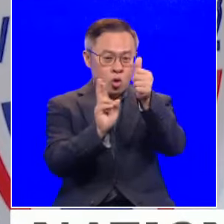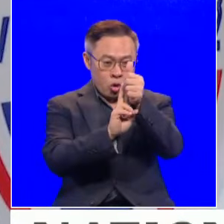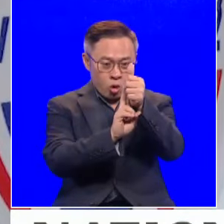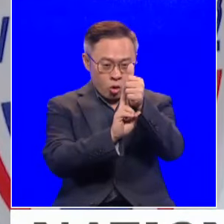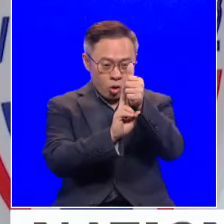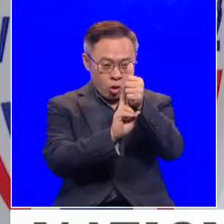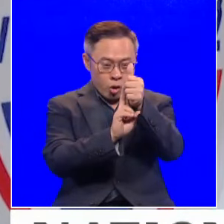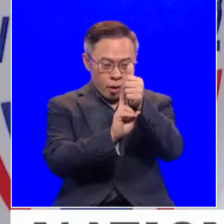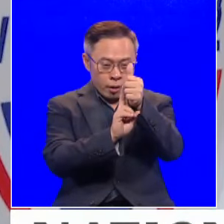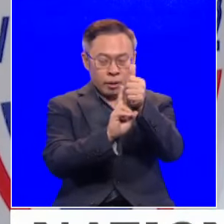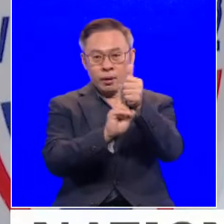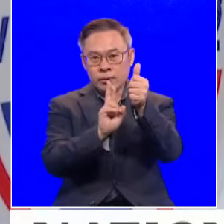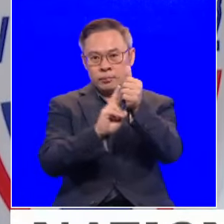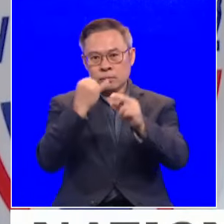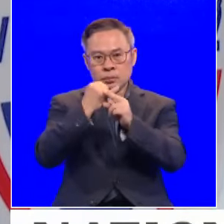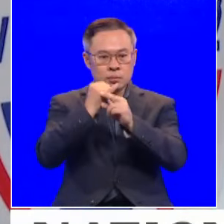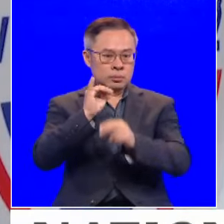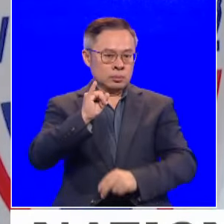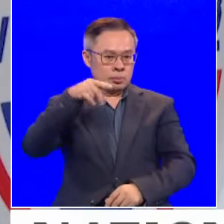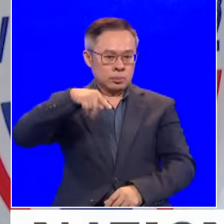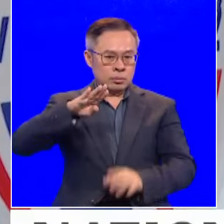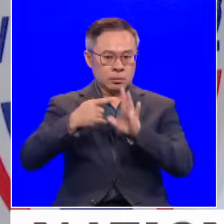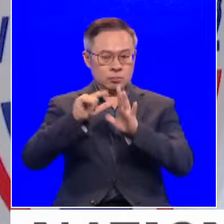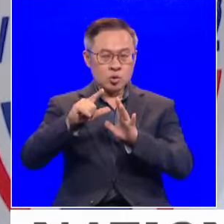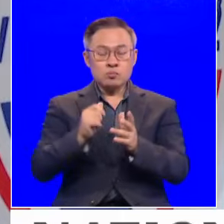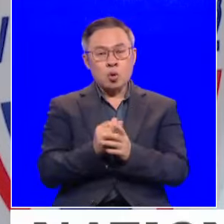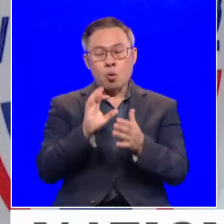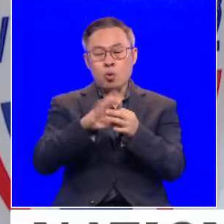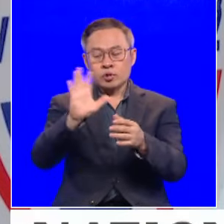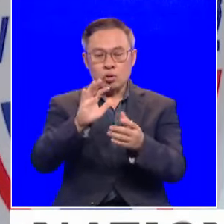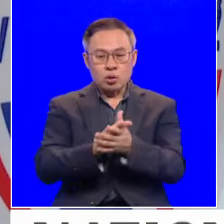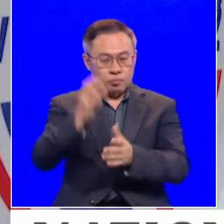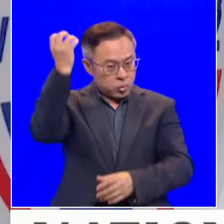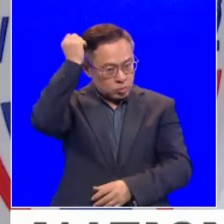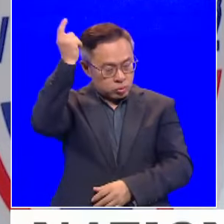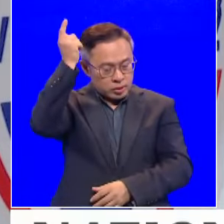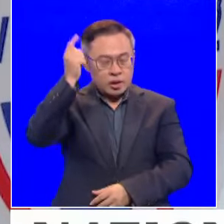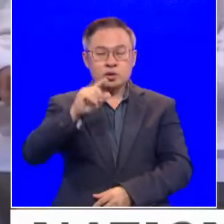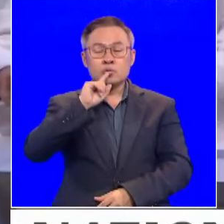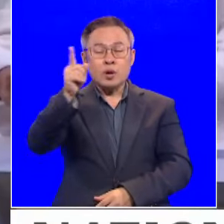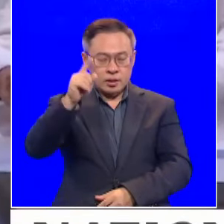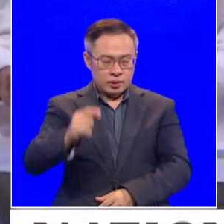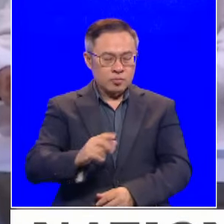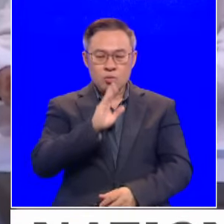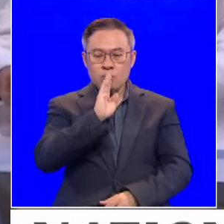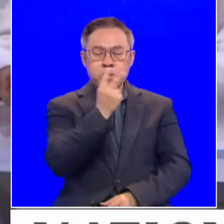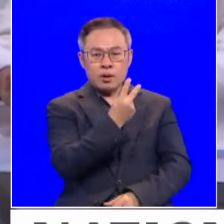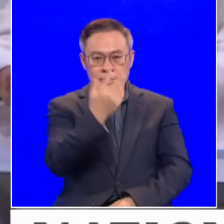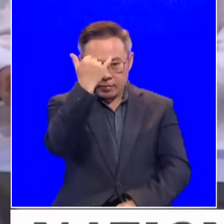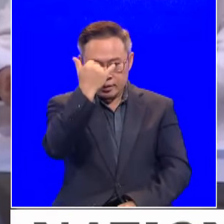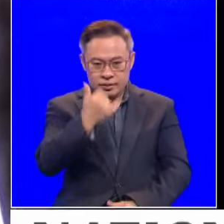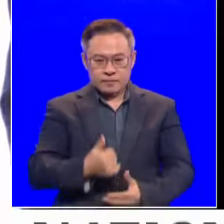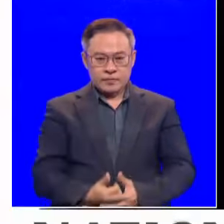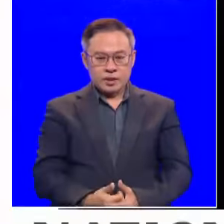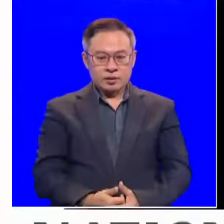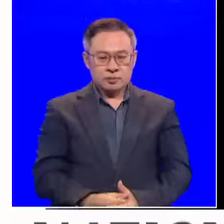กค่ะว่าไม่ต้องห่วงพรรคพลังประชารัฐให้ห่วงนายกรัฐมนตรีหากไม่ทำตามคำมั่นสัญญาค่ะภายหลังจาก